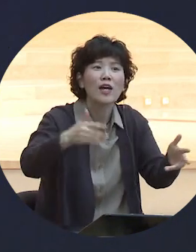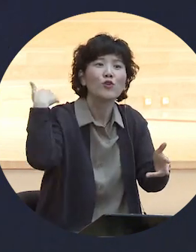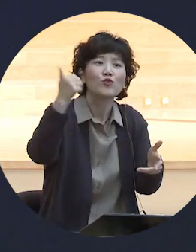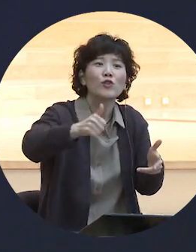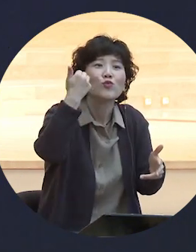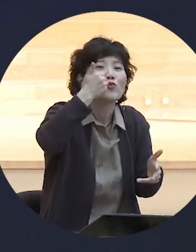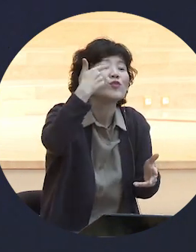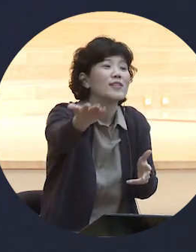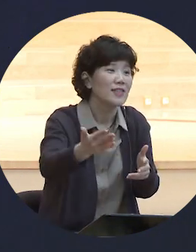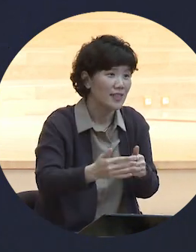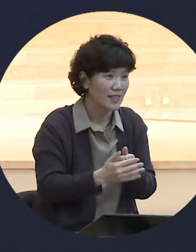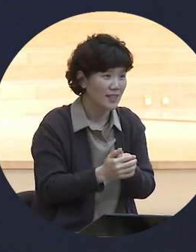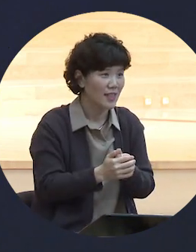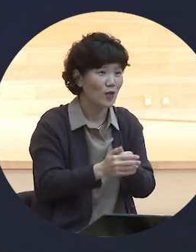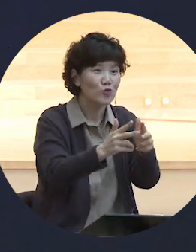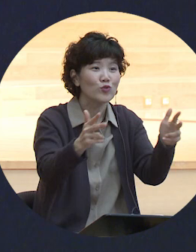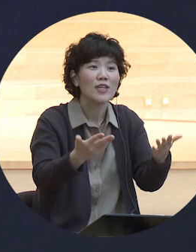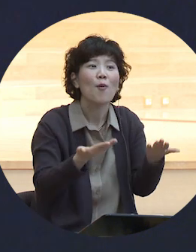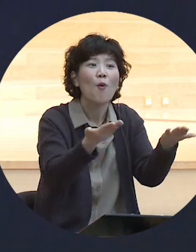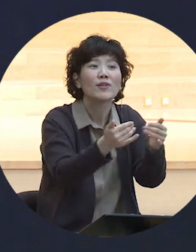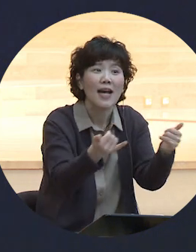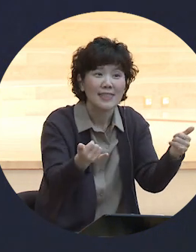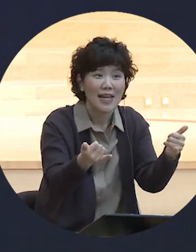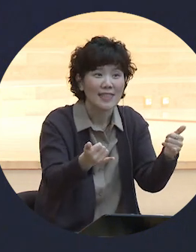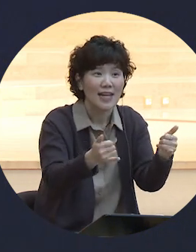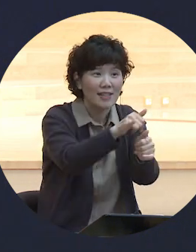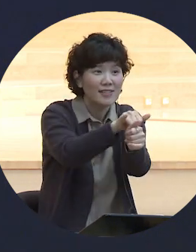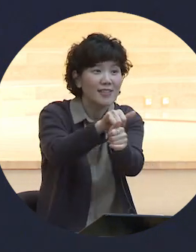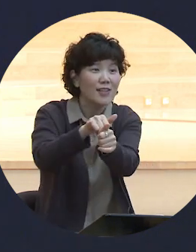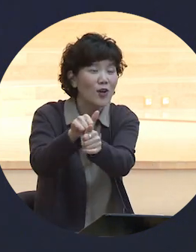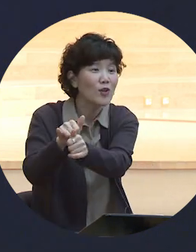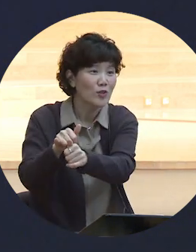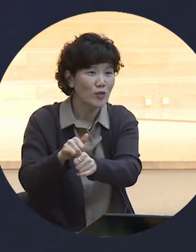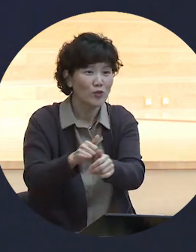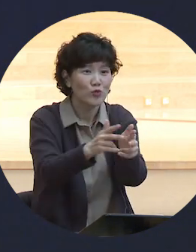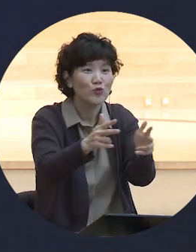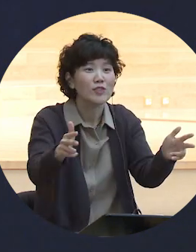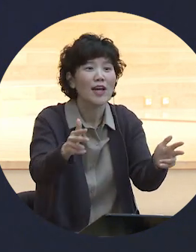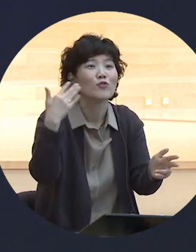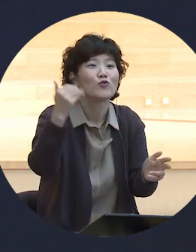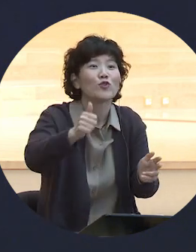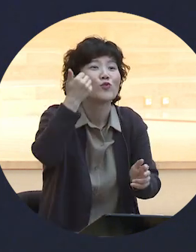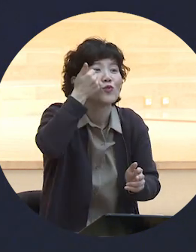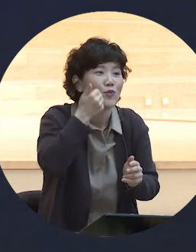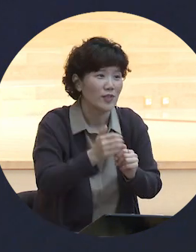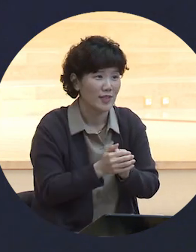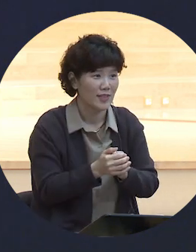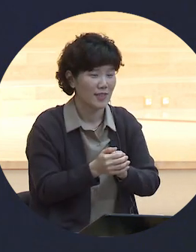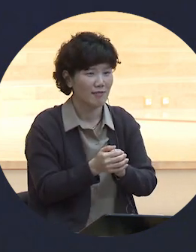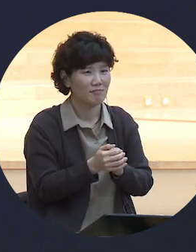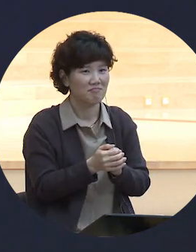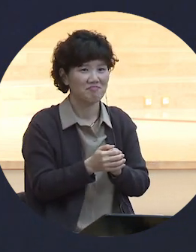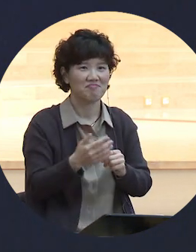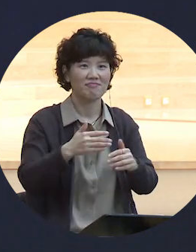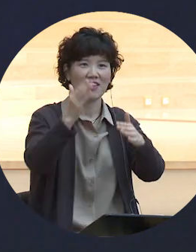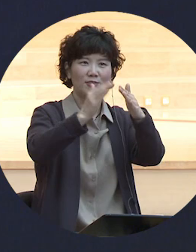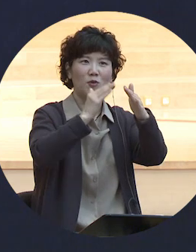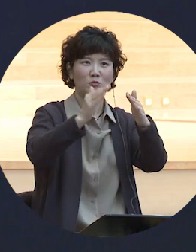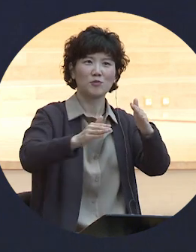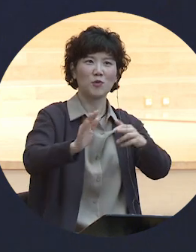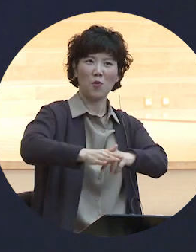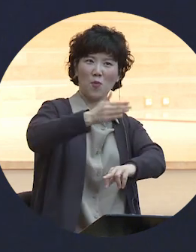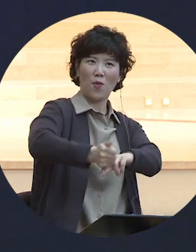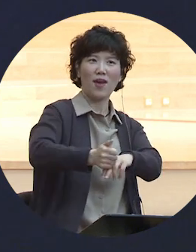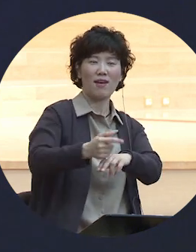누구십니까? 주차 봉사자들이 섬기는 교회 마당의 주인이 누구시냐고요? 뭐 고객은 왕이니까 성도는 왕 노릇하려고,